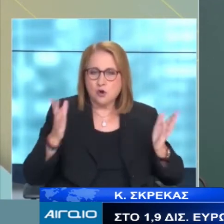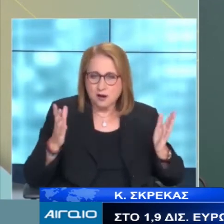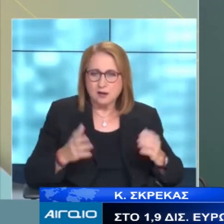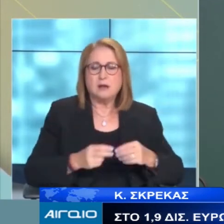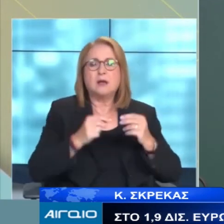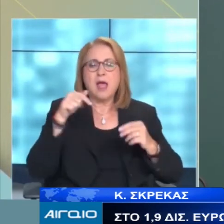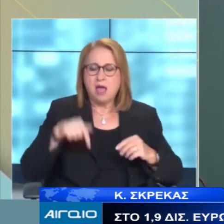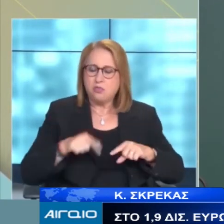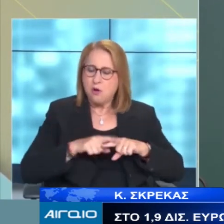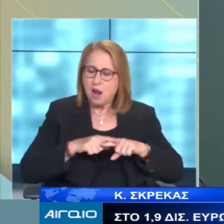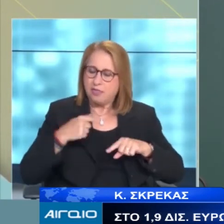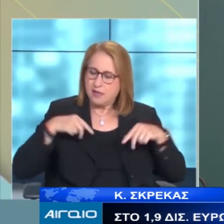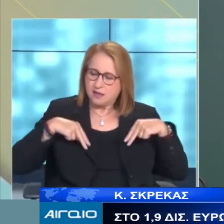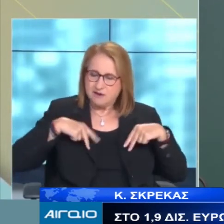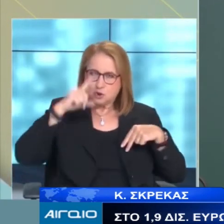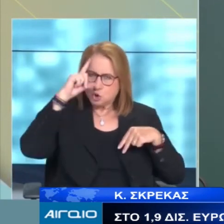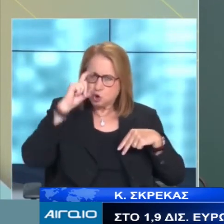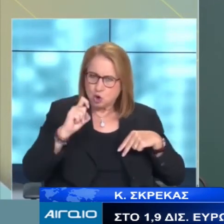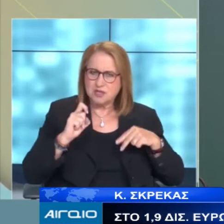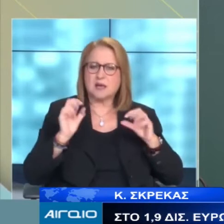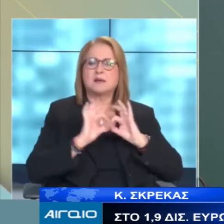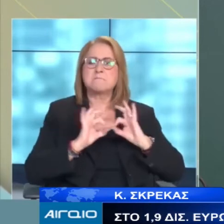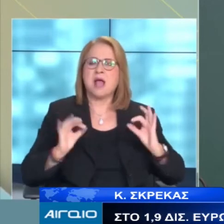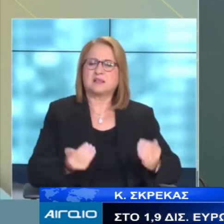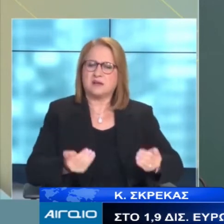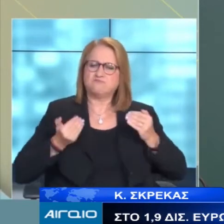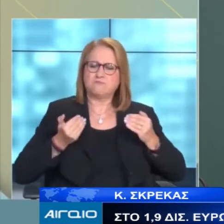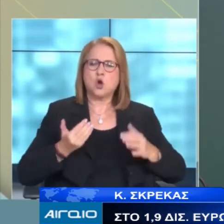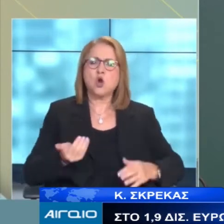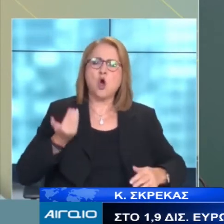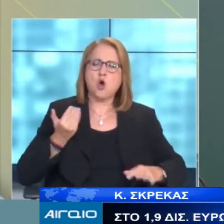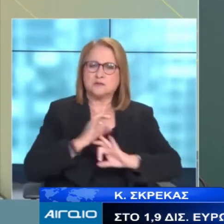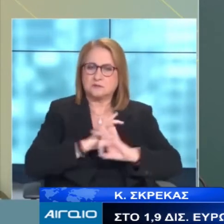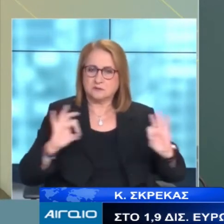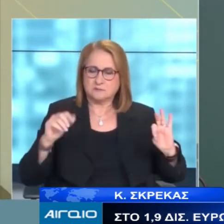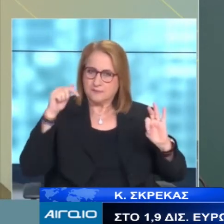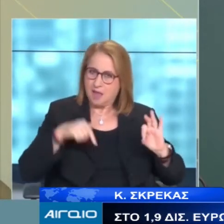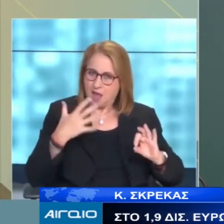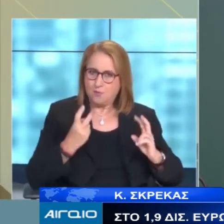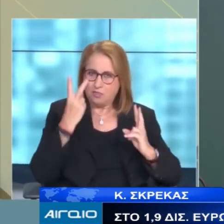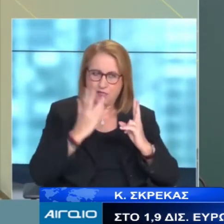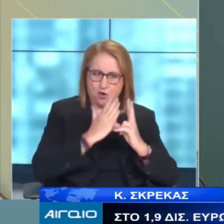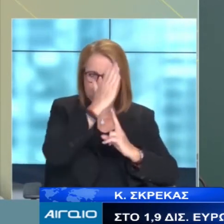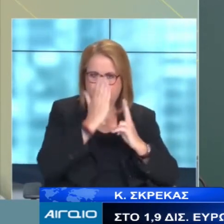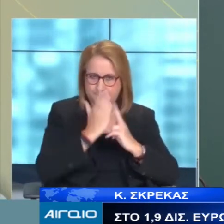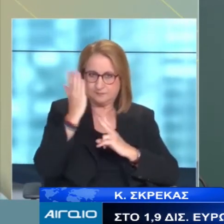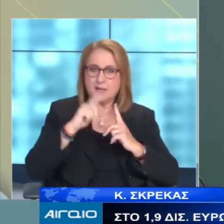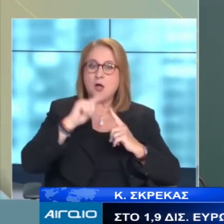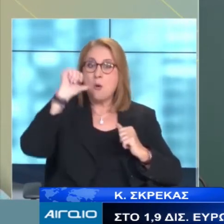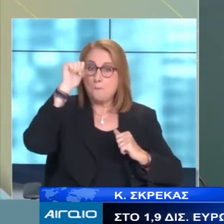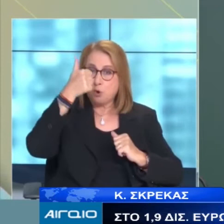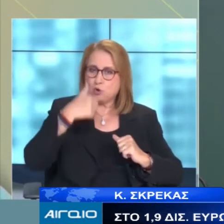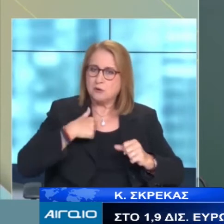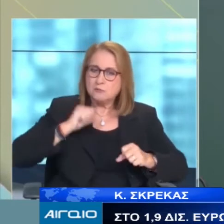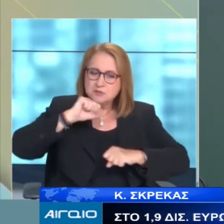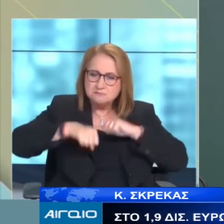προνοήσαμε έγκαιρα και αποτελεσματικά κινούμενοι σε δύο κατευθύνσεις. Εξασφαλίσαμε την επάρκεια και εξασφαλίζουμε